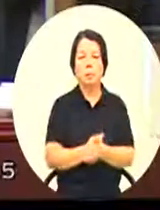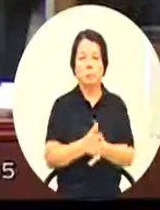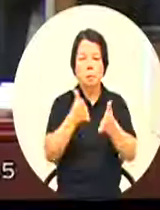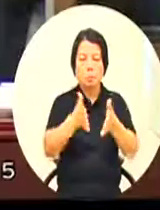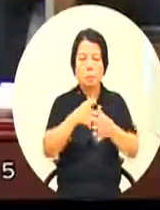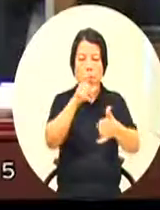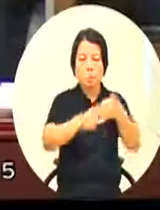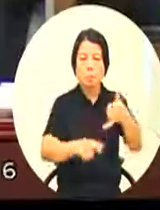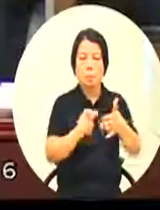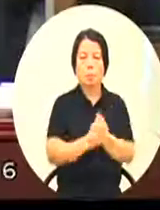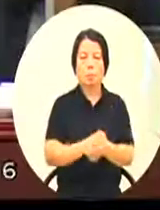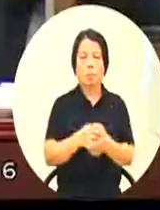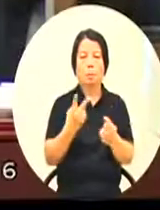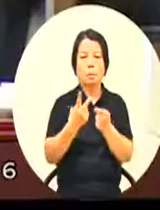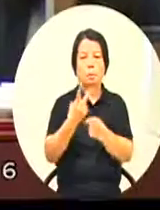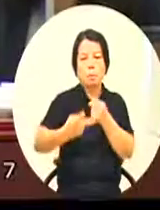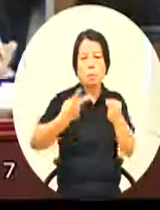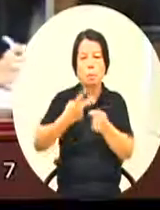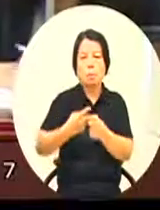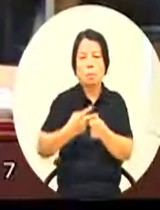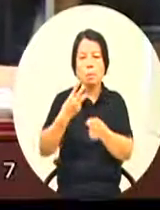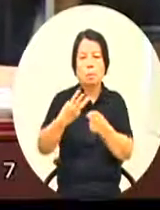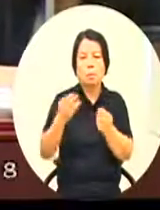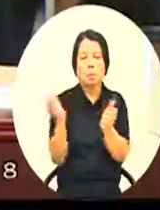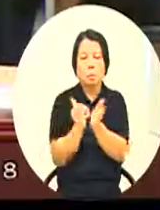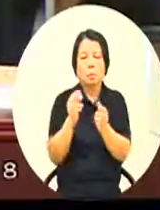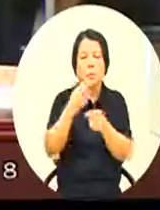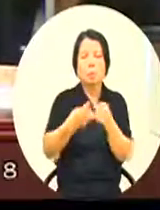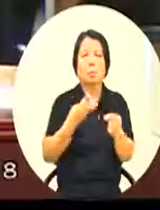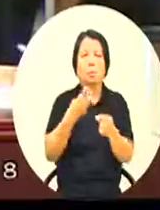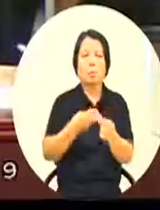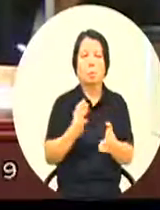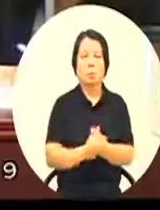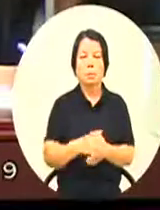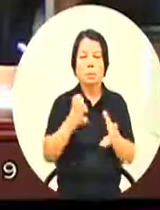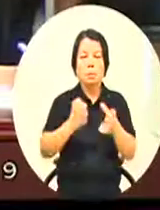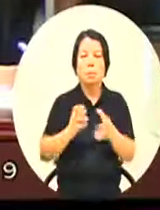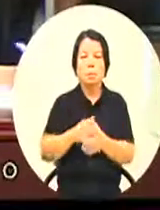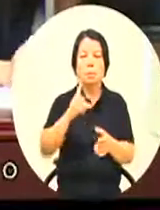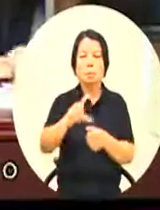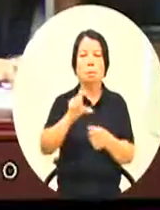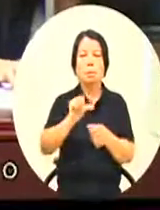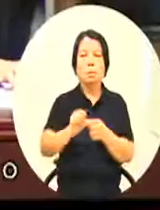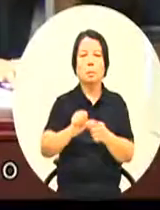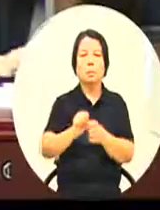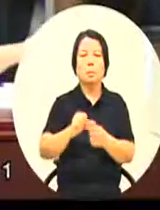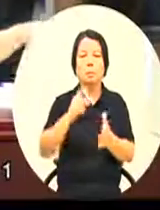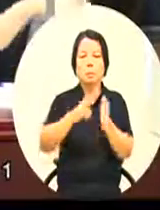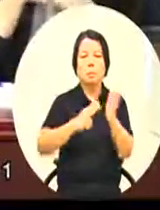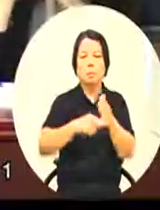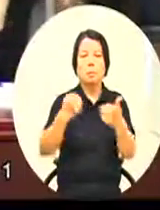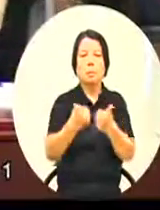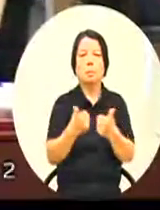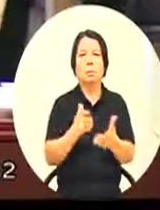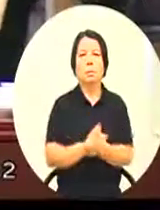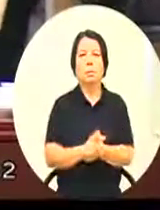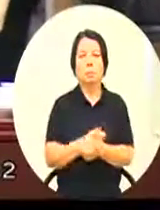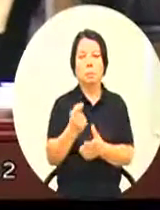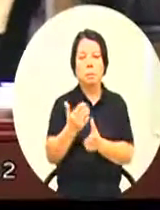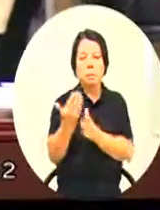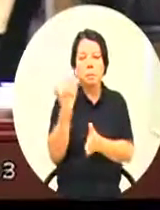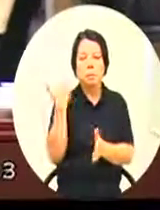子两年多哦，快三年，办了15次的说明会，然后当